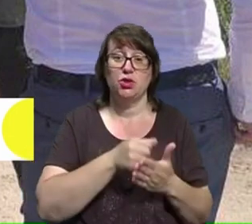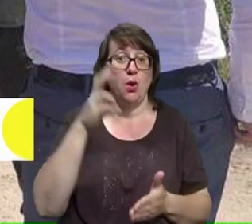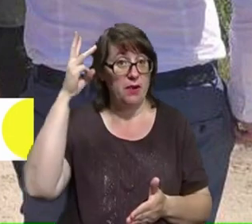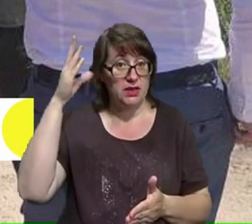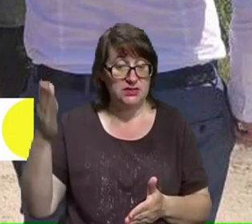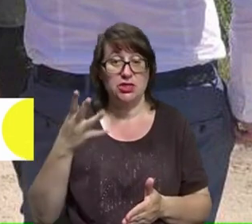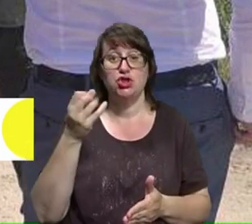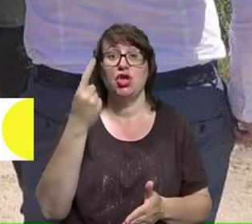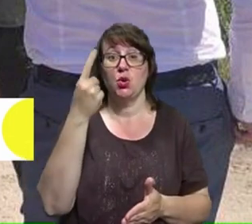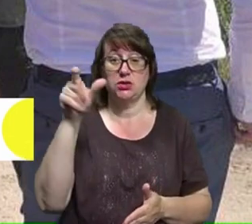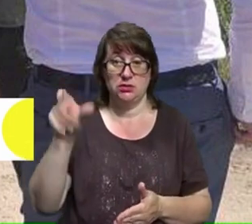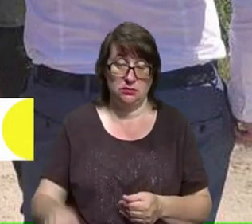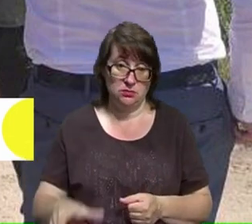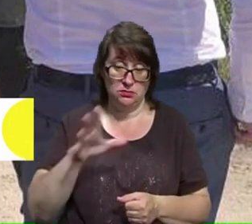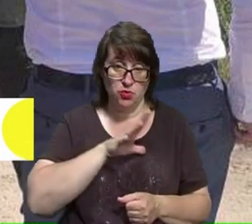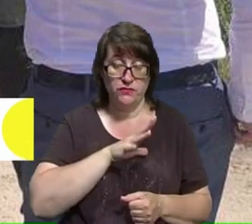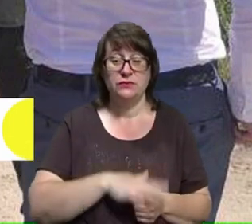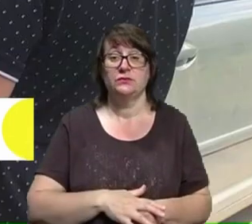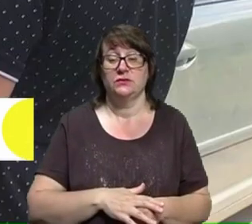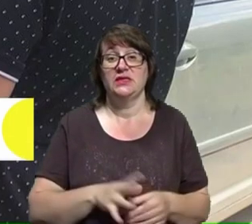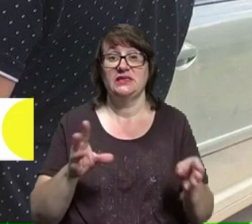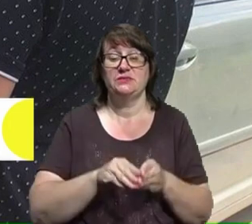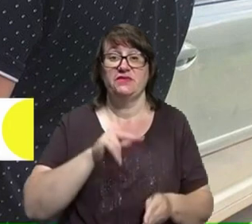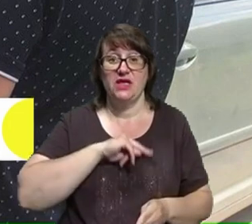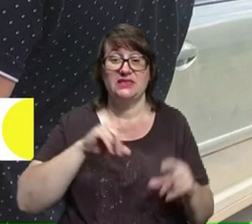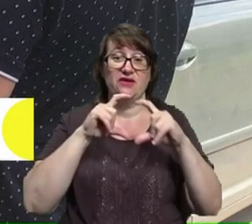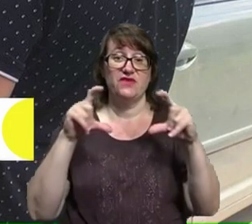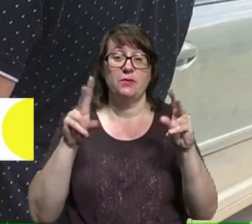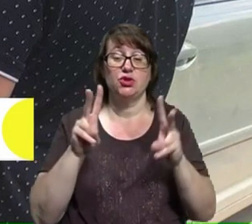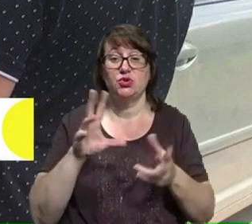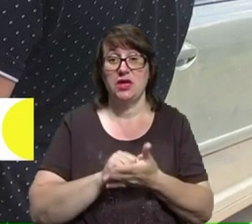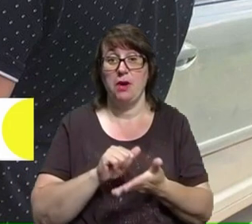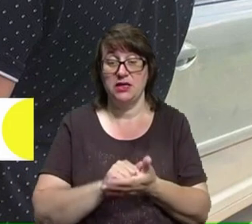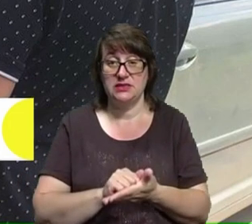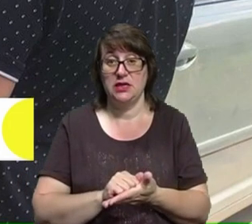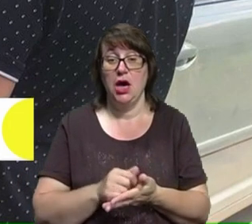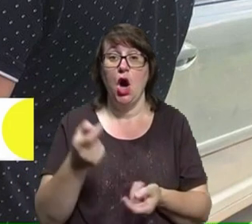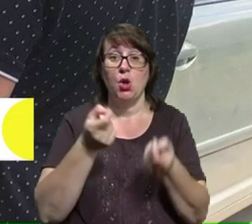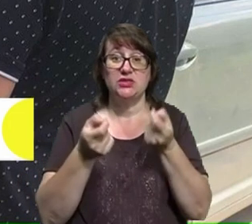фігурант кримінального провадження – співвласник фірми, яка займається роздрібною торгівлею